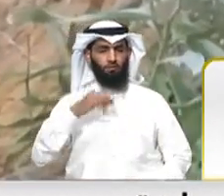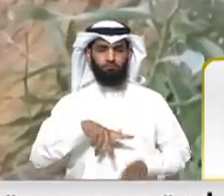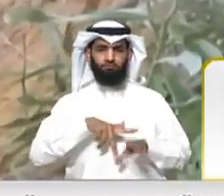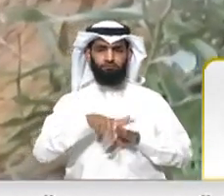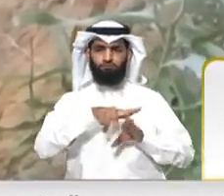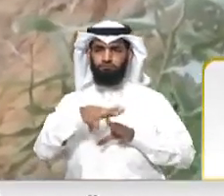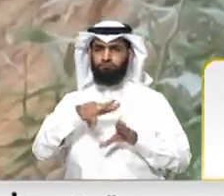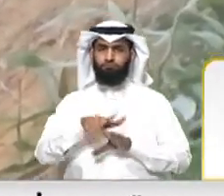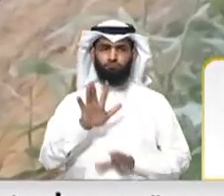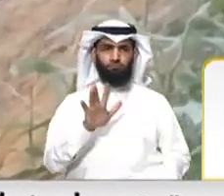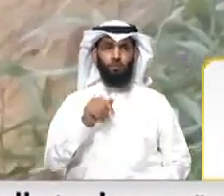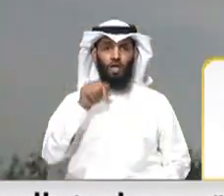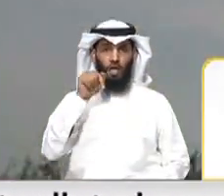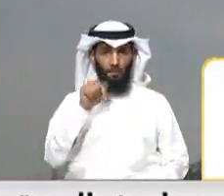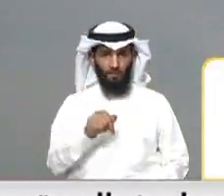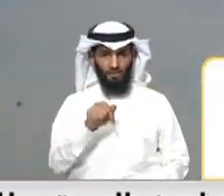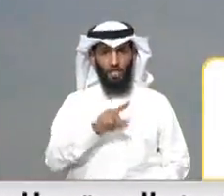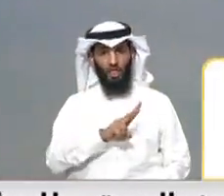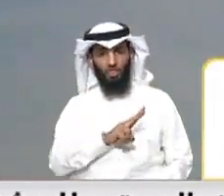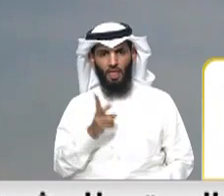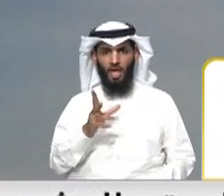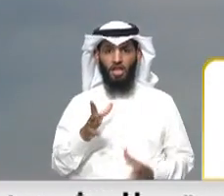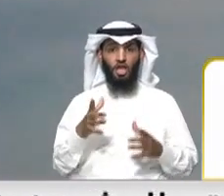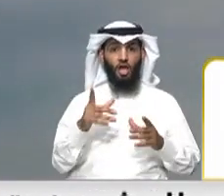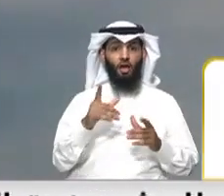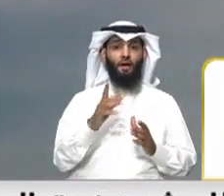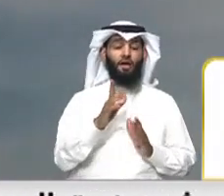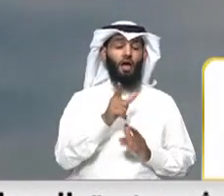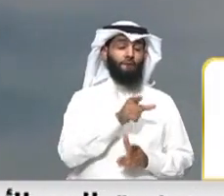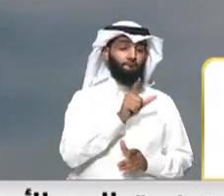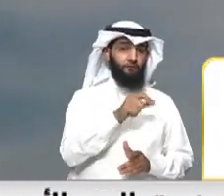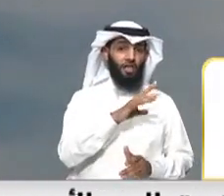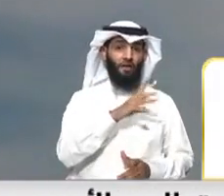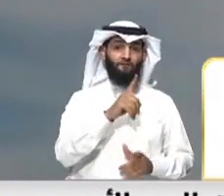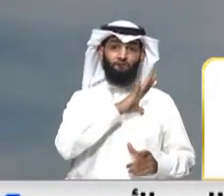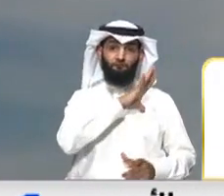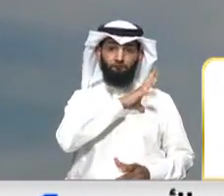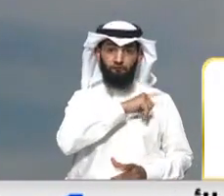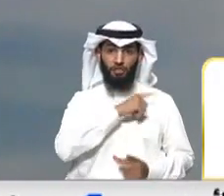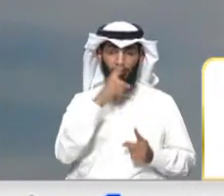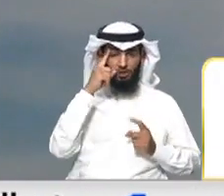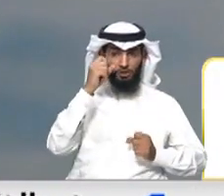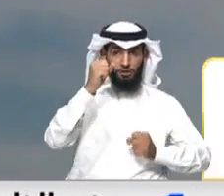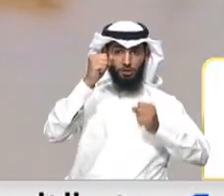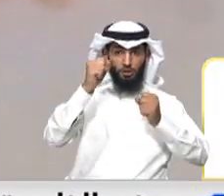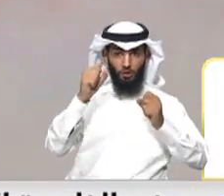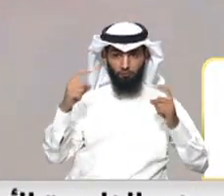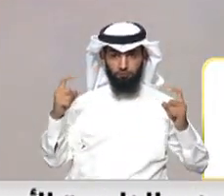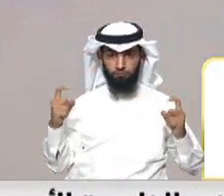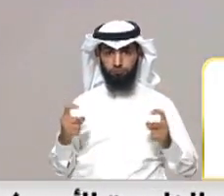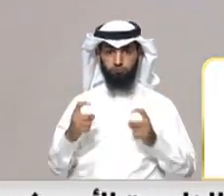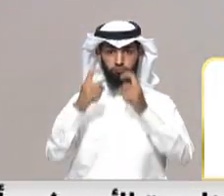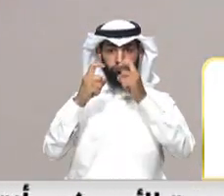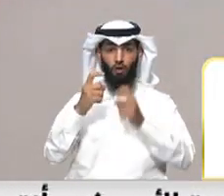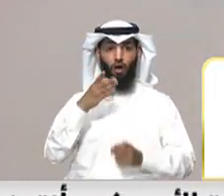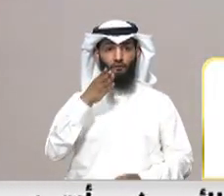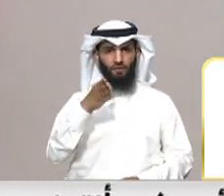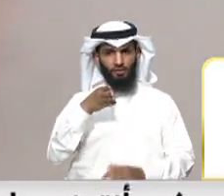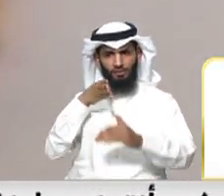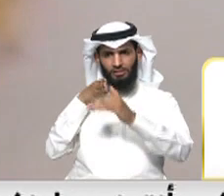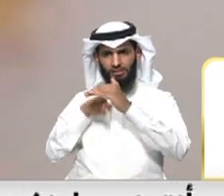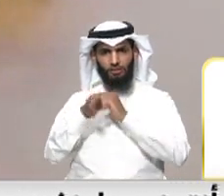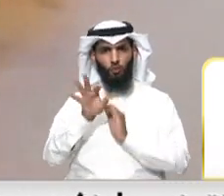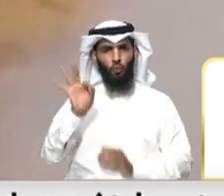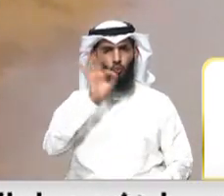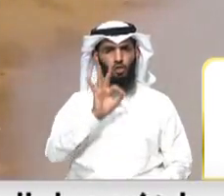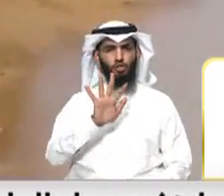وتخوض فصائل المقاومة معارك مع قوات من الجيش الإسرائيلي في محاور التوغل، وخاصة في الجزء